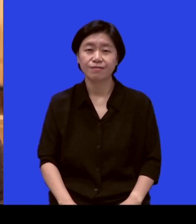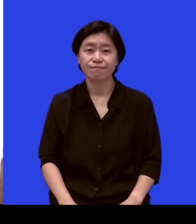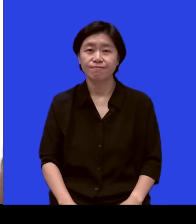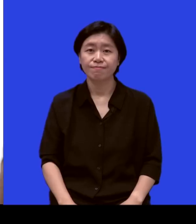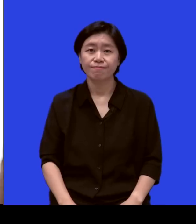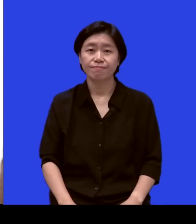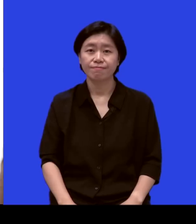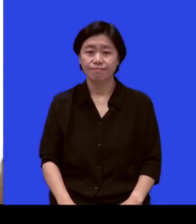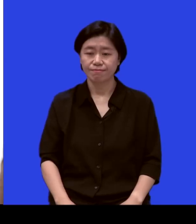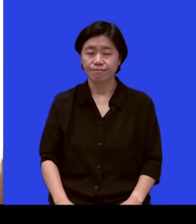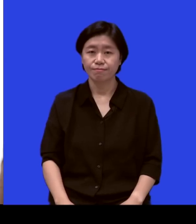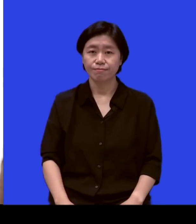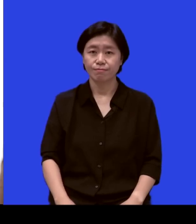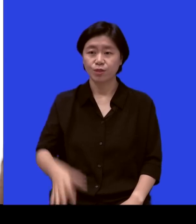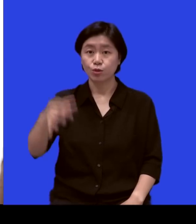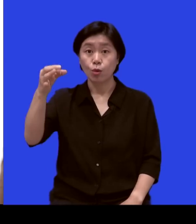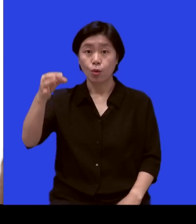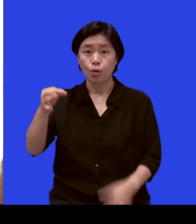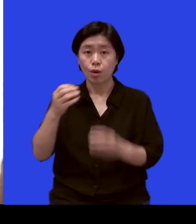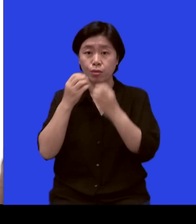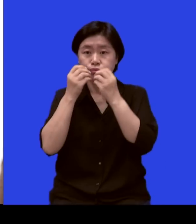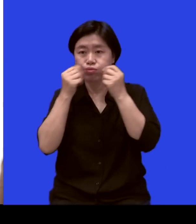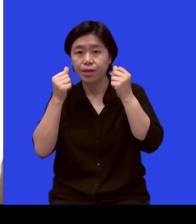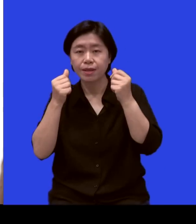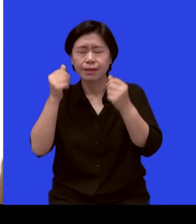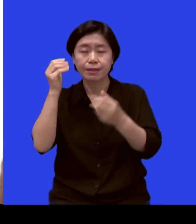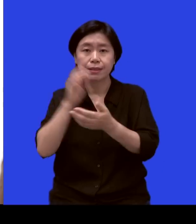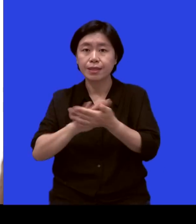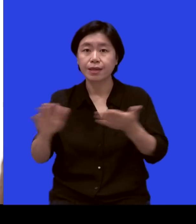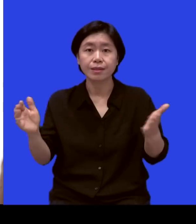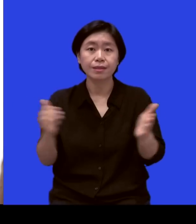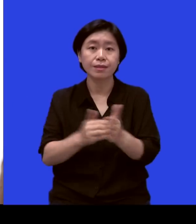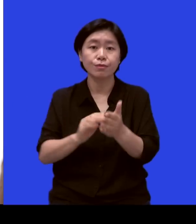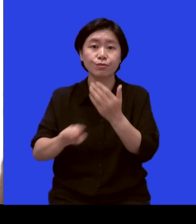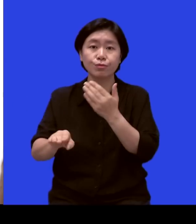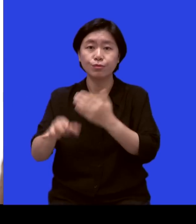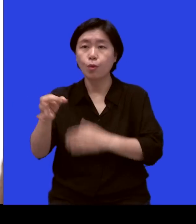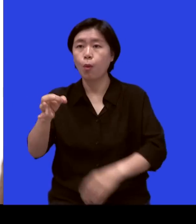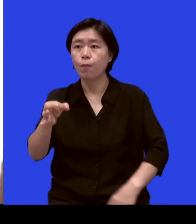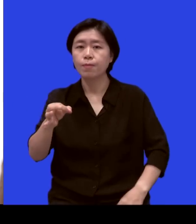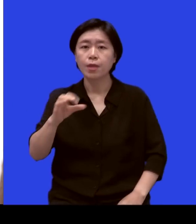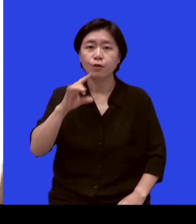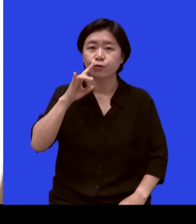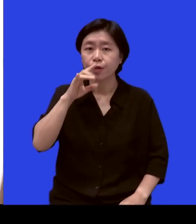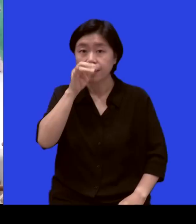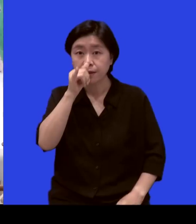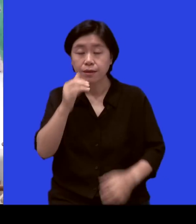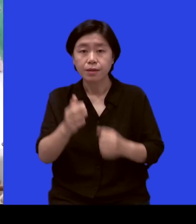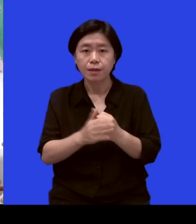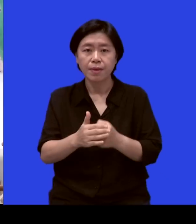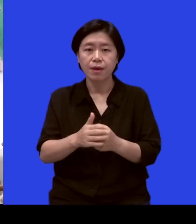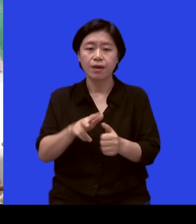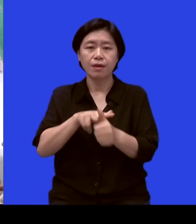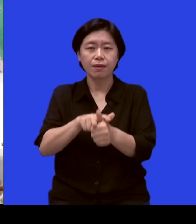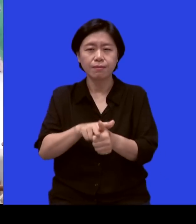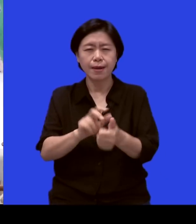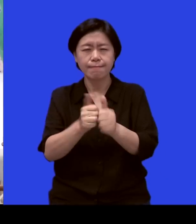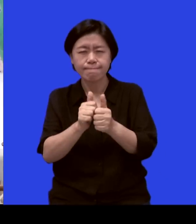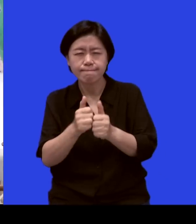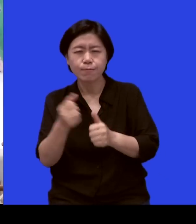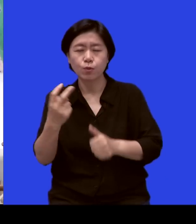또 그 주머니가 비면은 아까우니까 이제 또 돈 생겨가지고 경마나 도박 이런 쪽으로도 이제